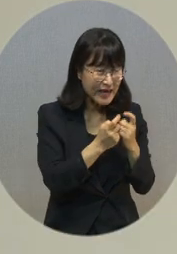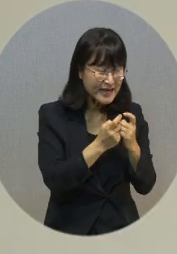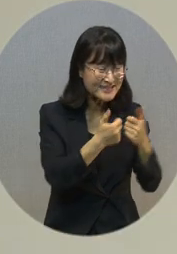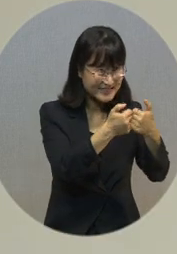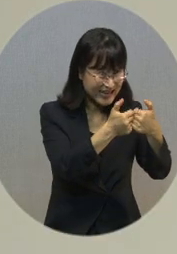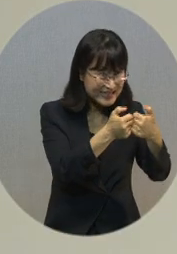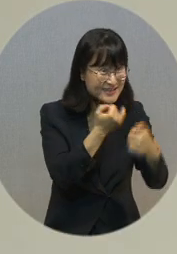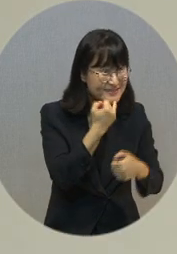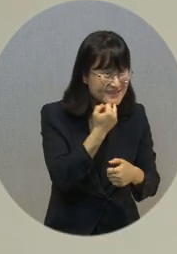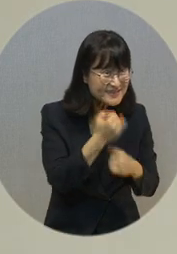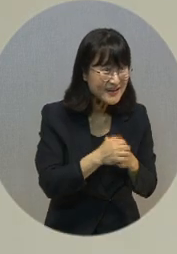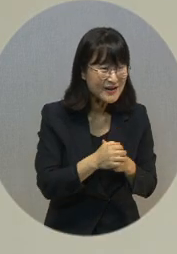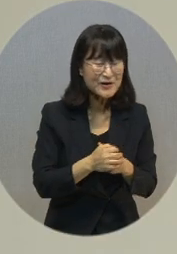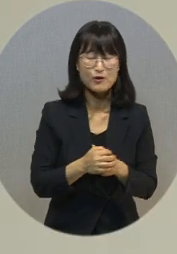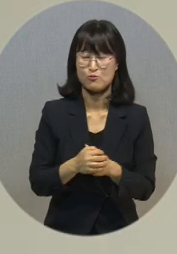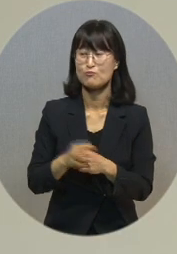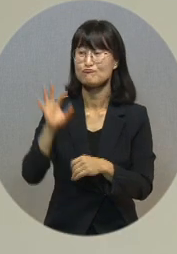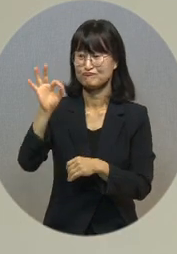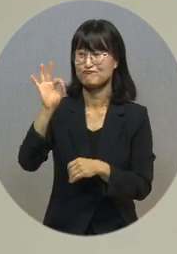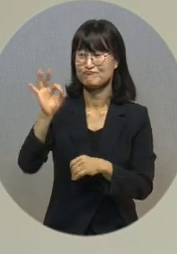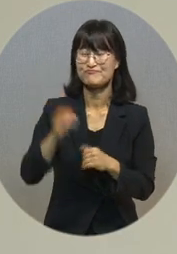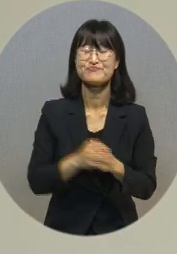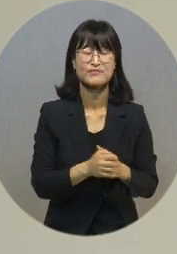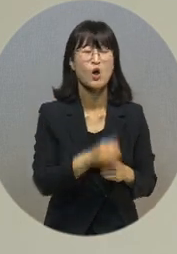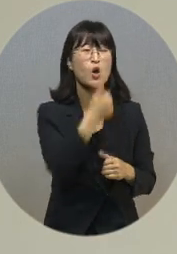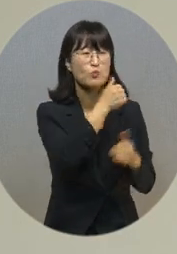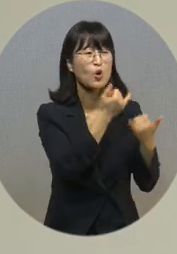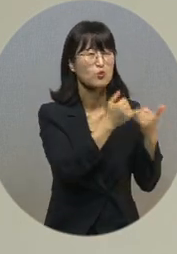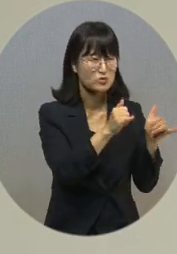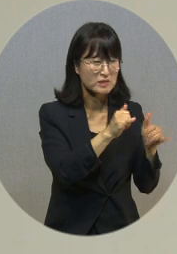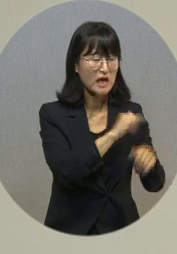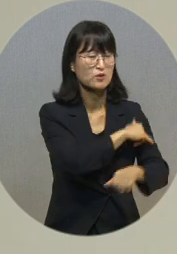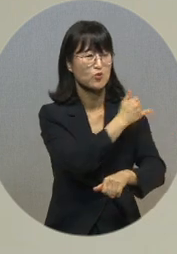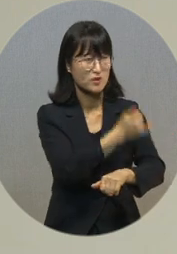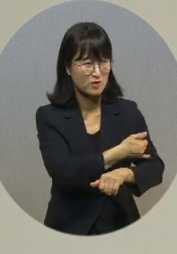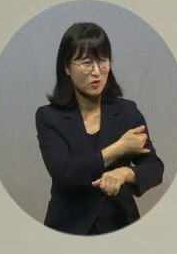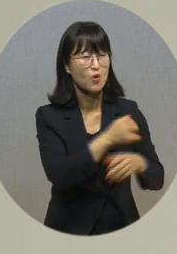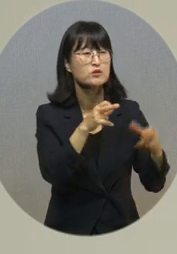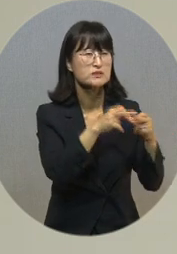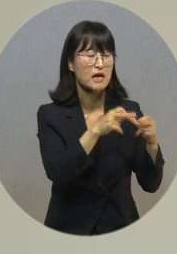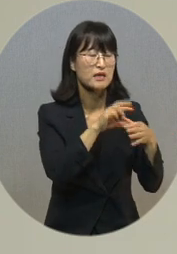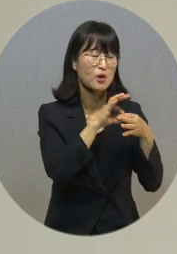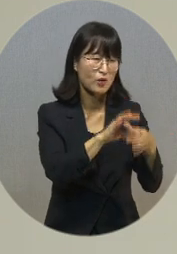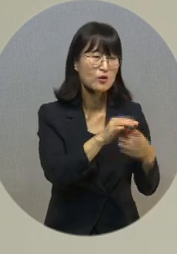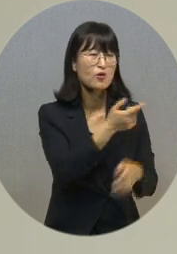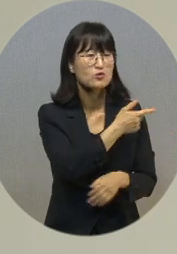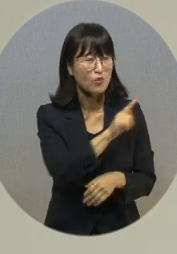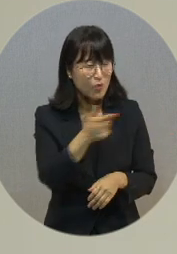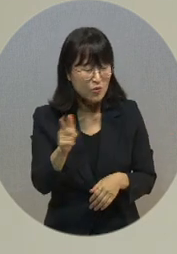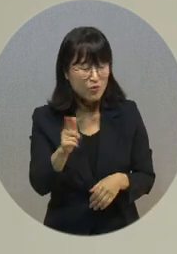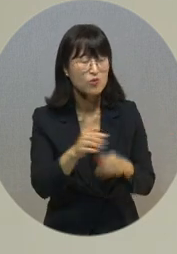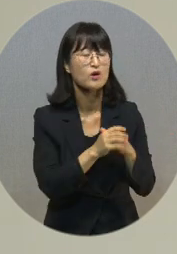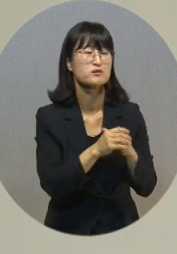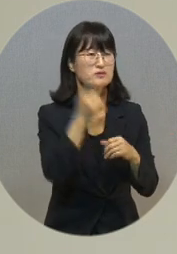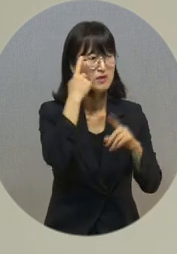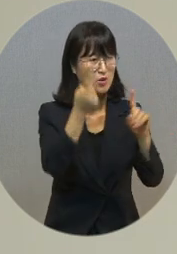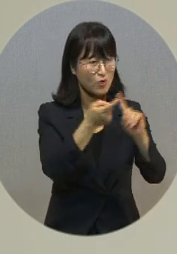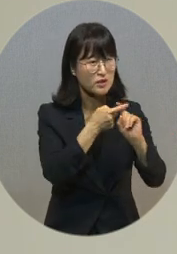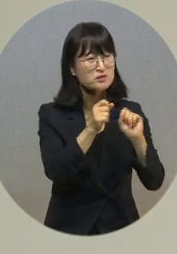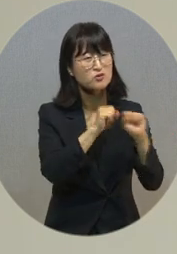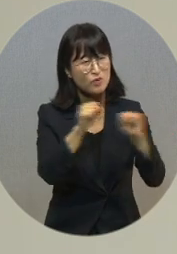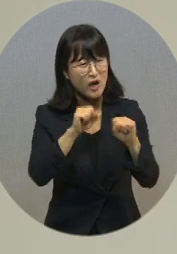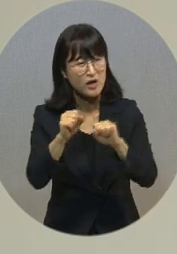민원을 받아주시면 아마 변호사시고 또 평소에 또 인권 또 장애인에 관련된 부분들은 너무나도 관심 갖고 있고